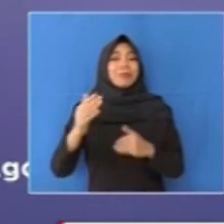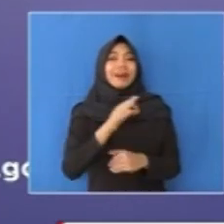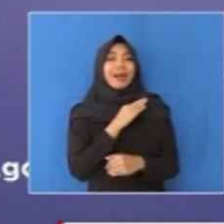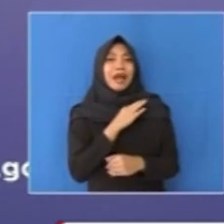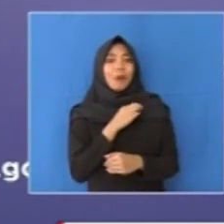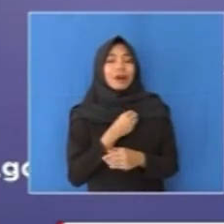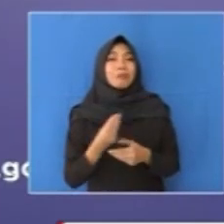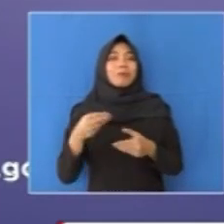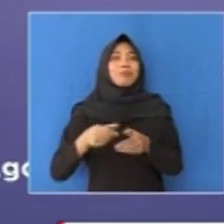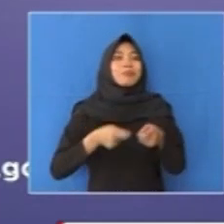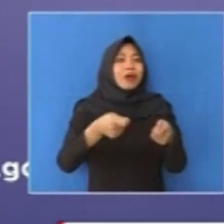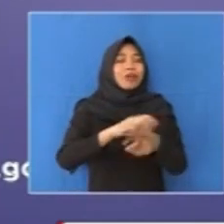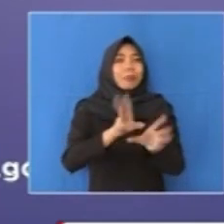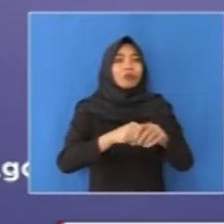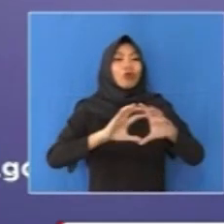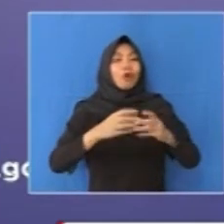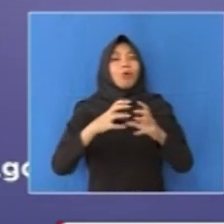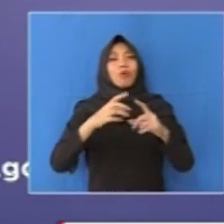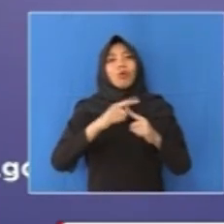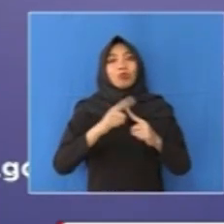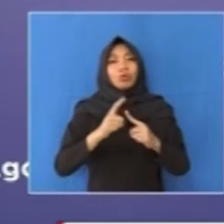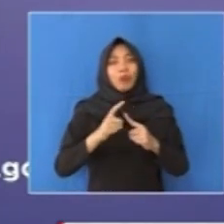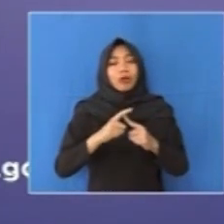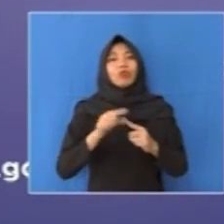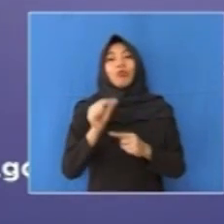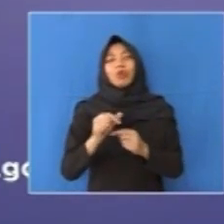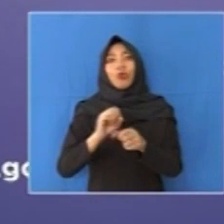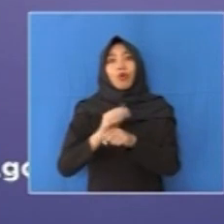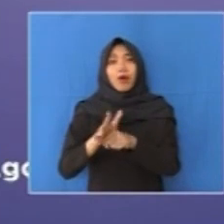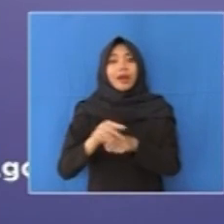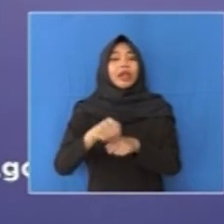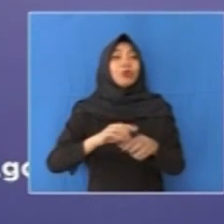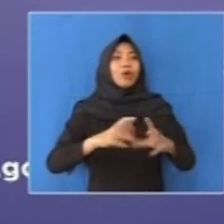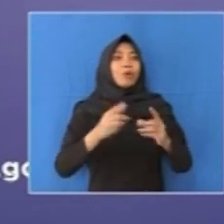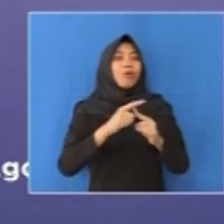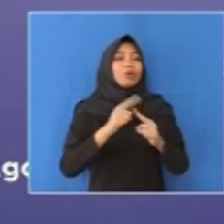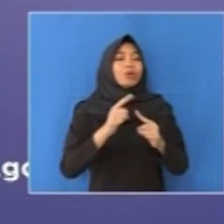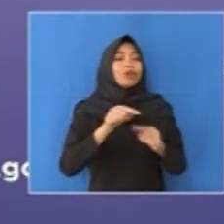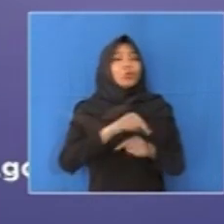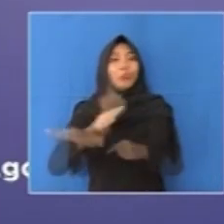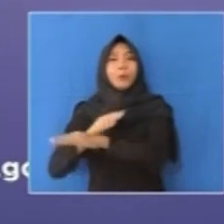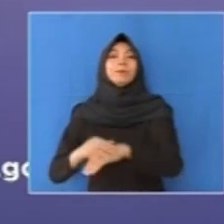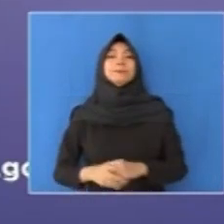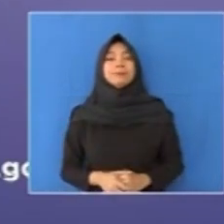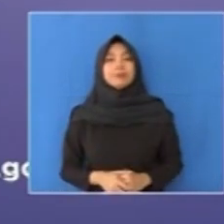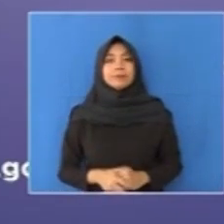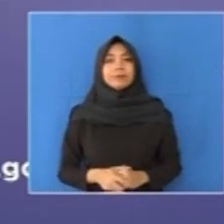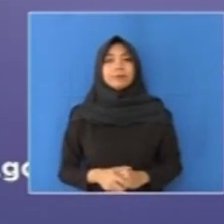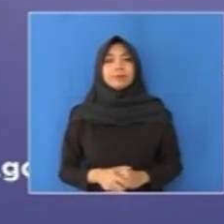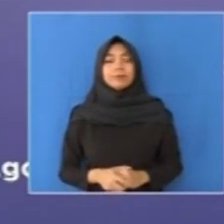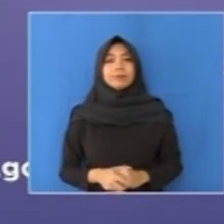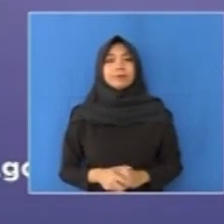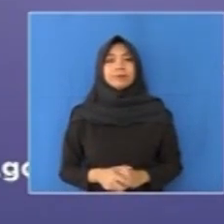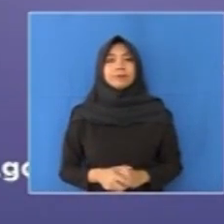tugas percepatan penanggulangan COVID, baik di tingkat nasional maupun di daerah. Dan lebih